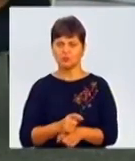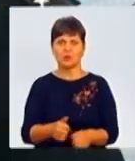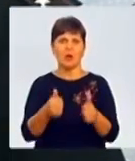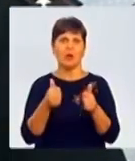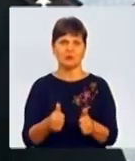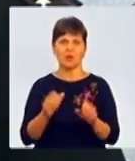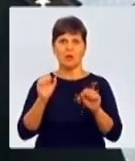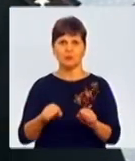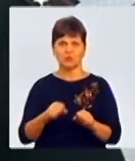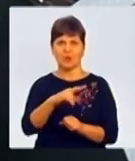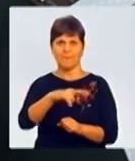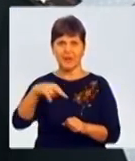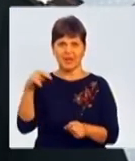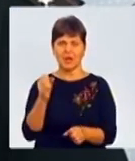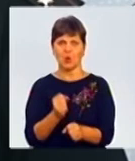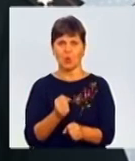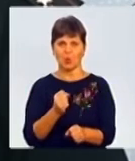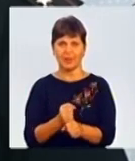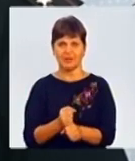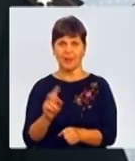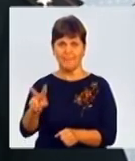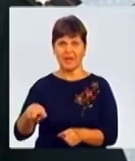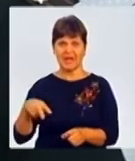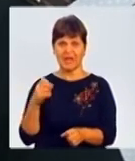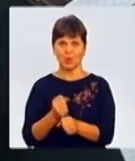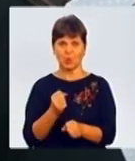можна паралельно проводити і